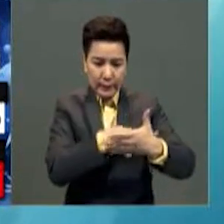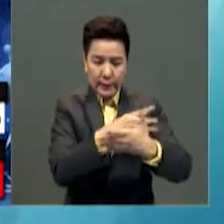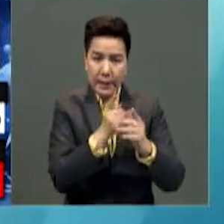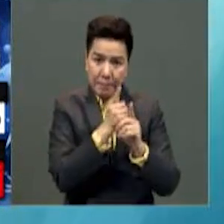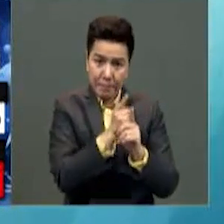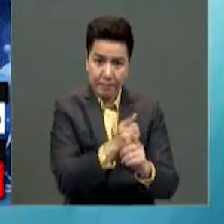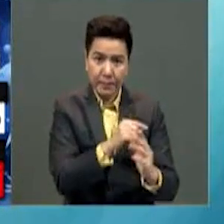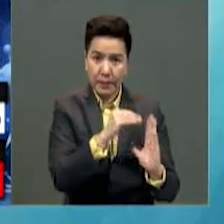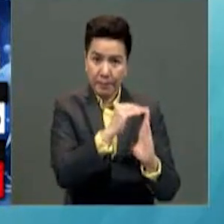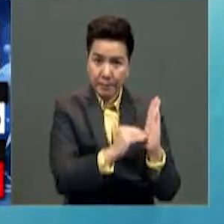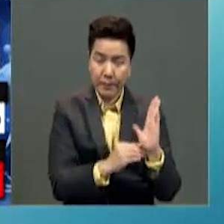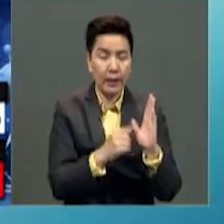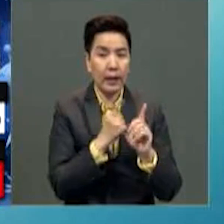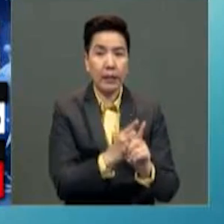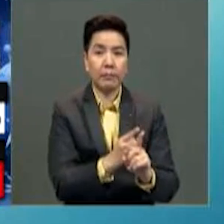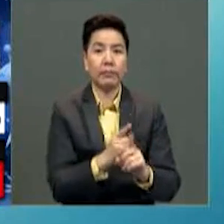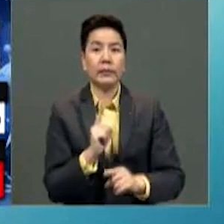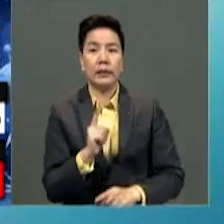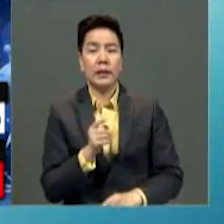ก็คือชุดที่เป็นแขกเชิญมาคนนั้นล่ะครับก็จัดขณะนี้ร่วมไปด้วยแล้วก็ต้องมีจากเจ้าหน้าที่จากทางสาธารณสุขและจากหน่วยงานมั่นคงประกบติดเข้าไปด้วยกับทีมนี้ให้ตลอดทางเลยครับแล้วก็จำกัดพื้นที่นะครับเอ่อในตารางเท่านั้นอันนี้อันที่1